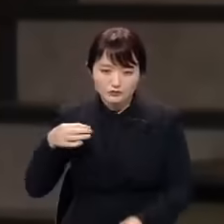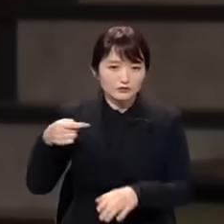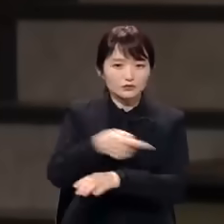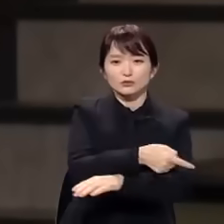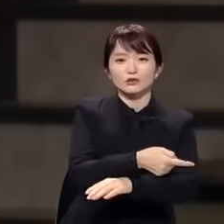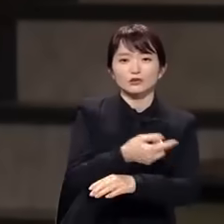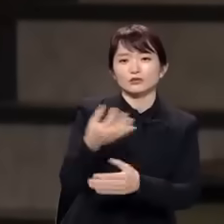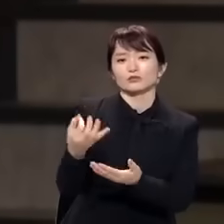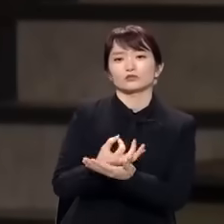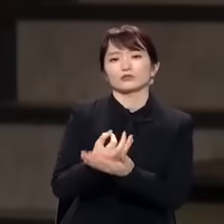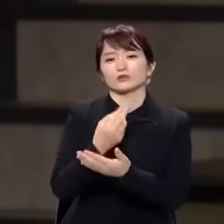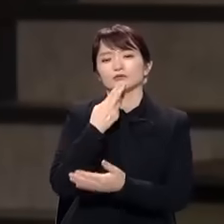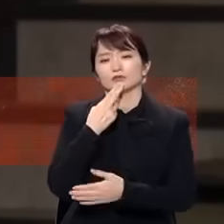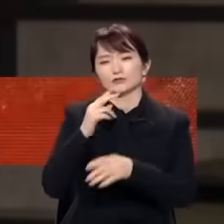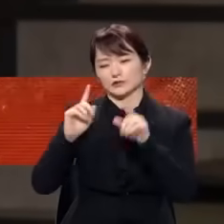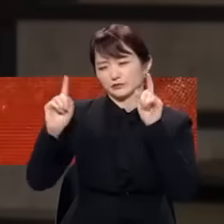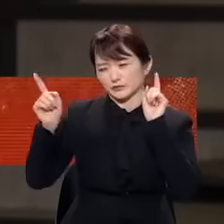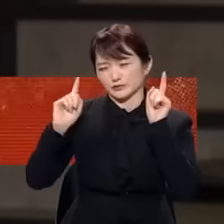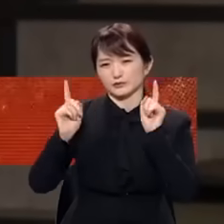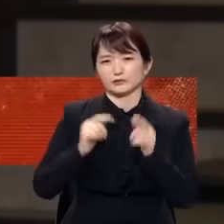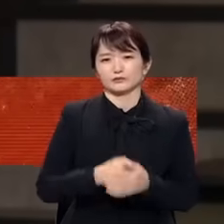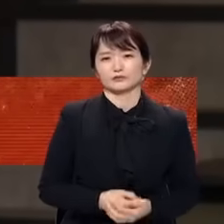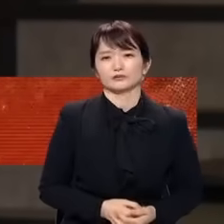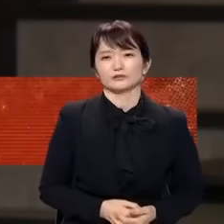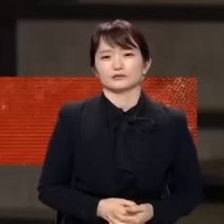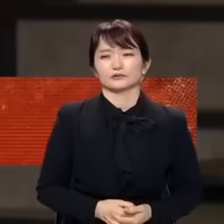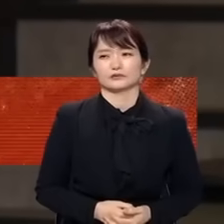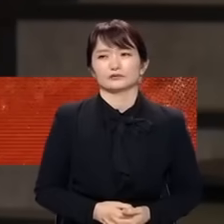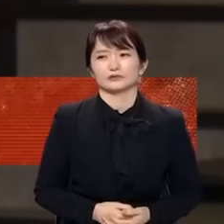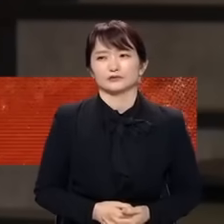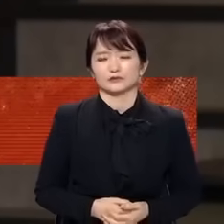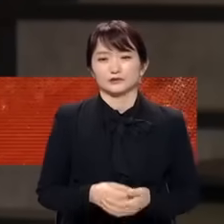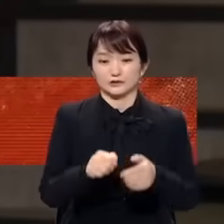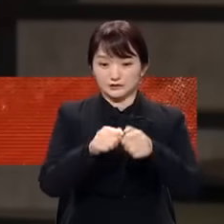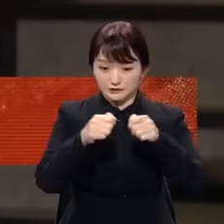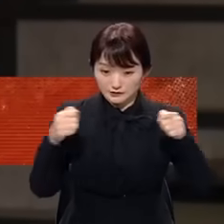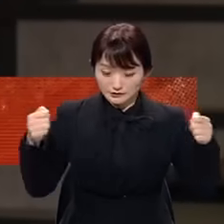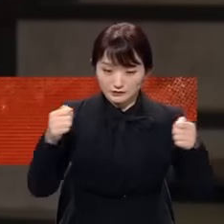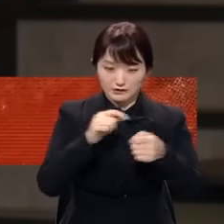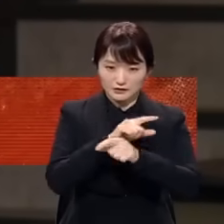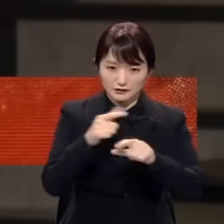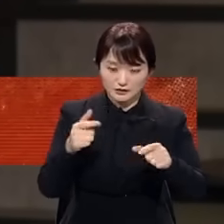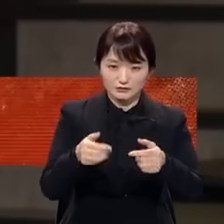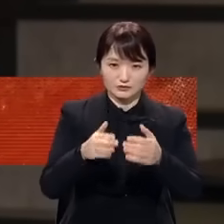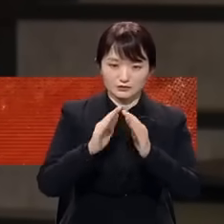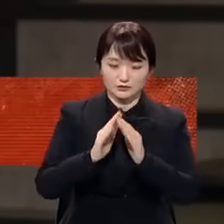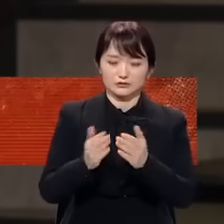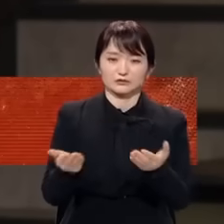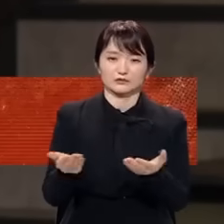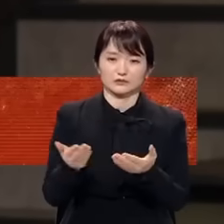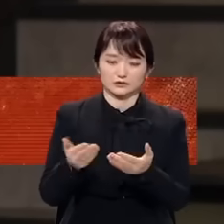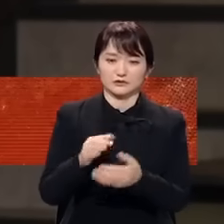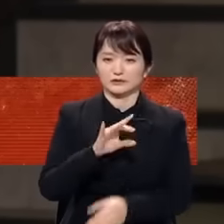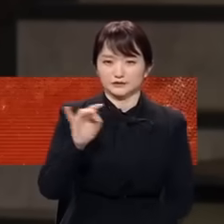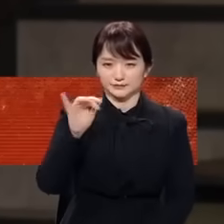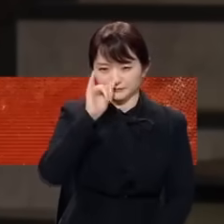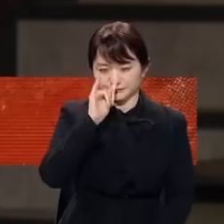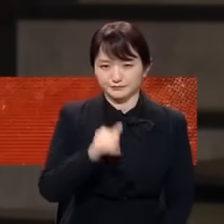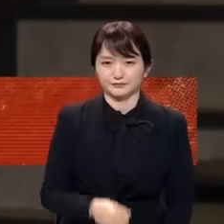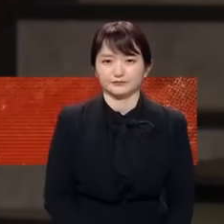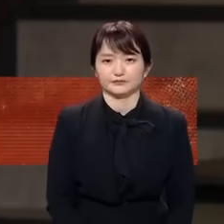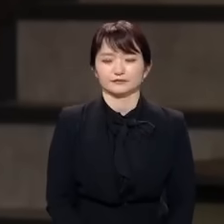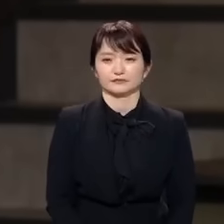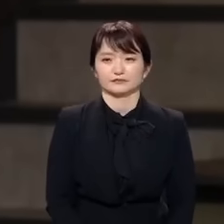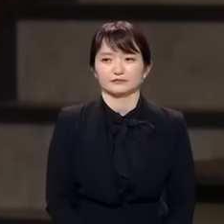버리가 없는 백수였어 그리고 이제 그 가구 설치 기사를 갖다가 가끔씩 했다라고 하는데 오히려